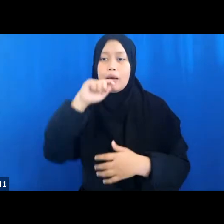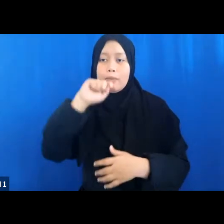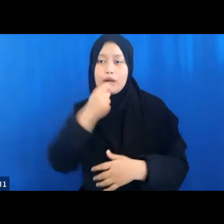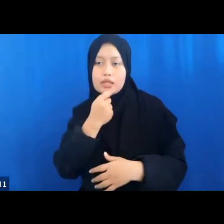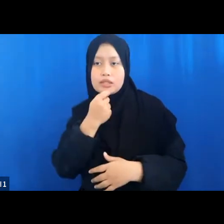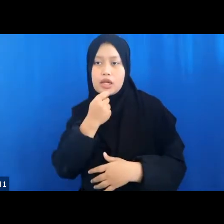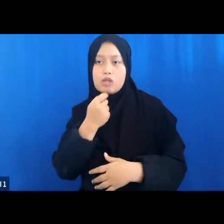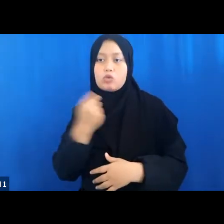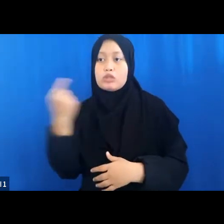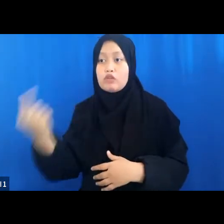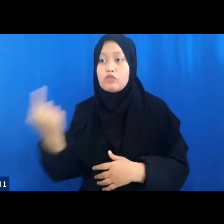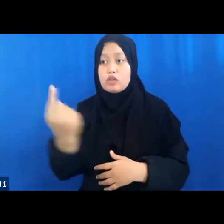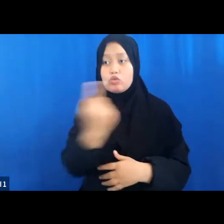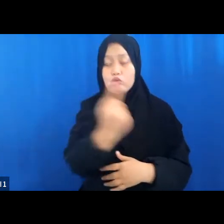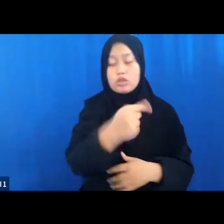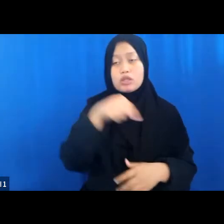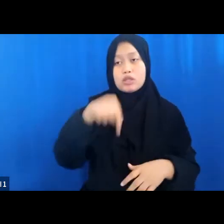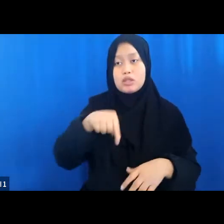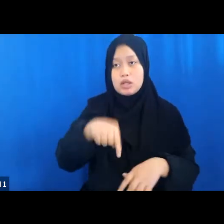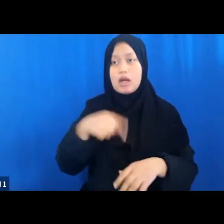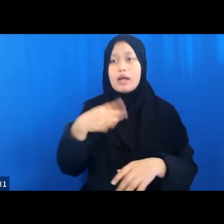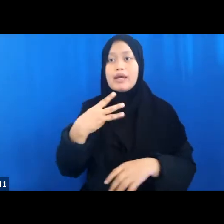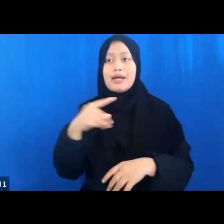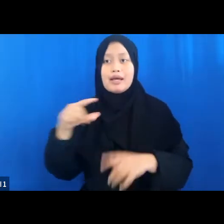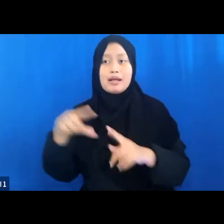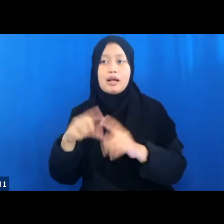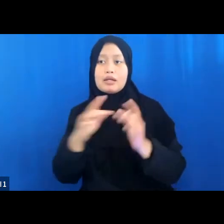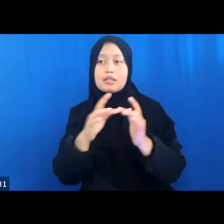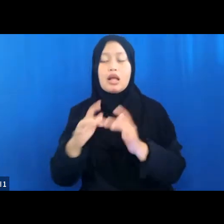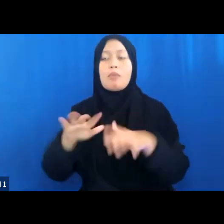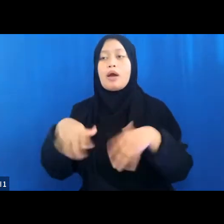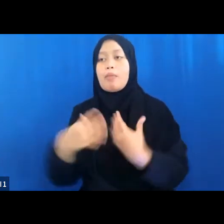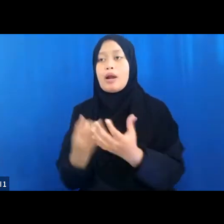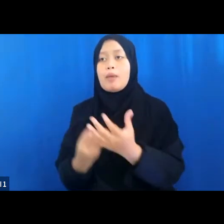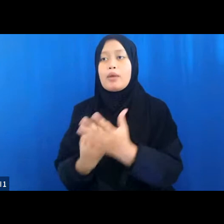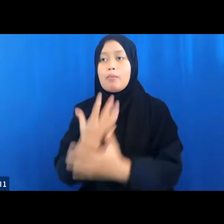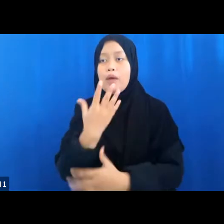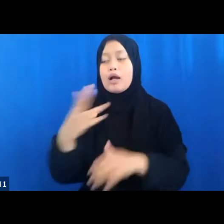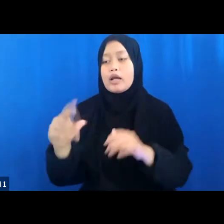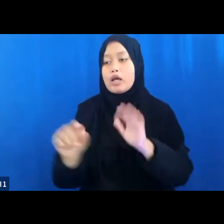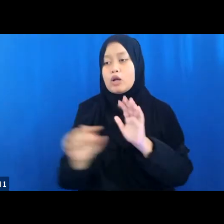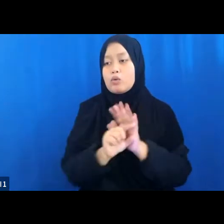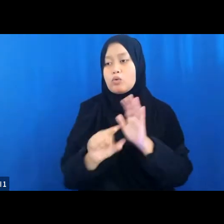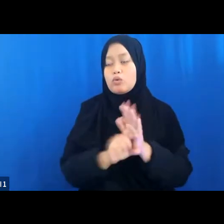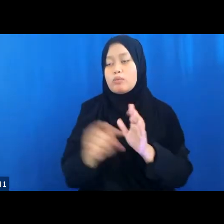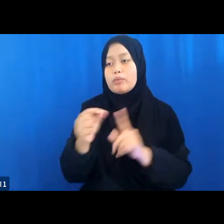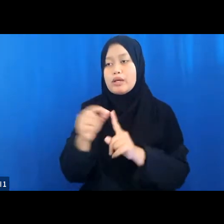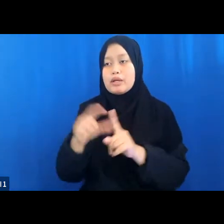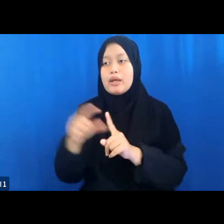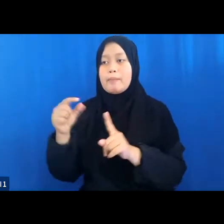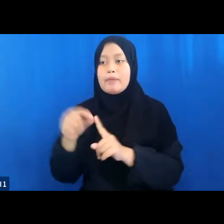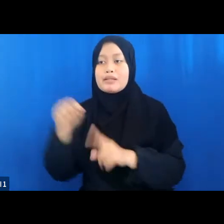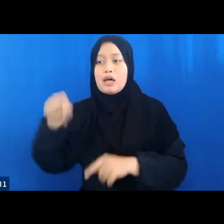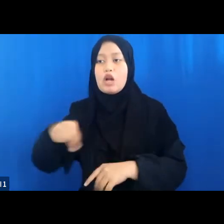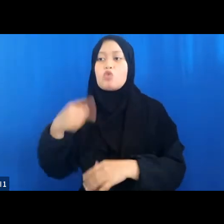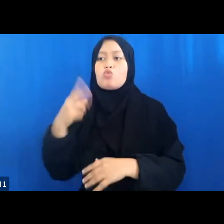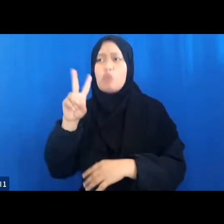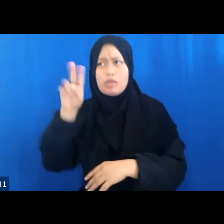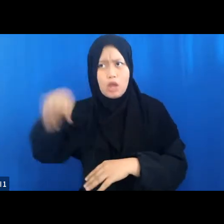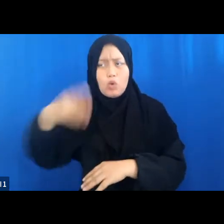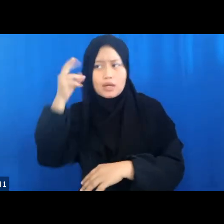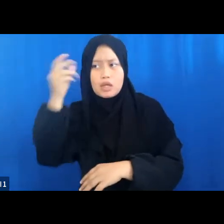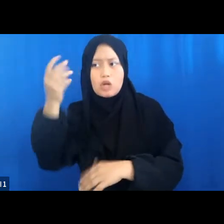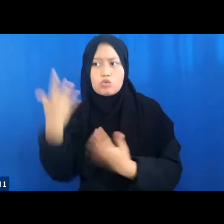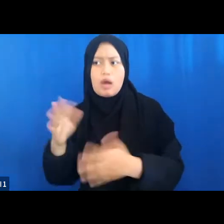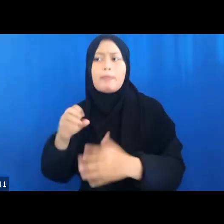kemudian Bagaimana perkembangan pembahasan rancangan undang-undang perlindungan data pribadi saat ini setelah 2 tahun direncanakan